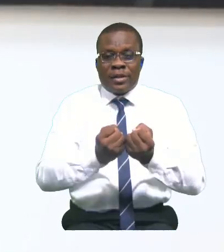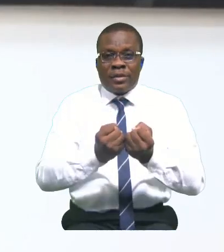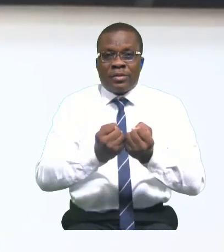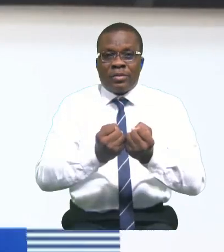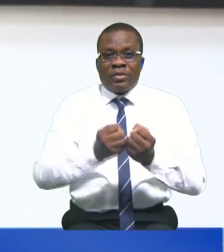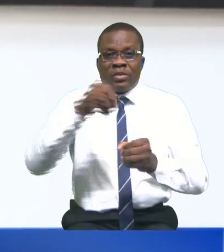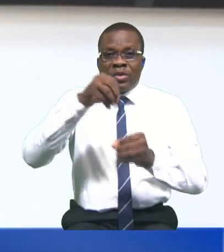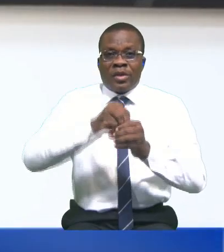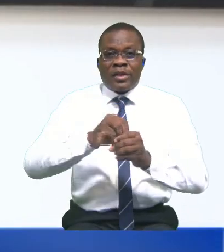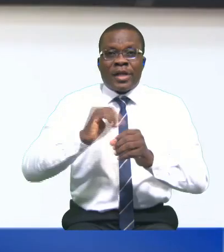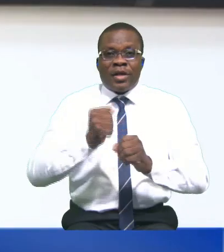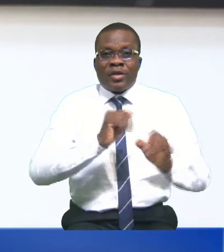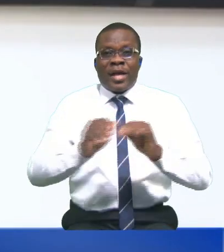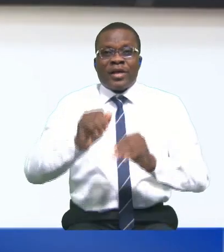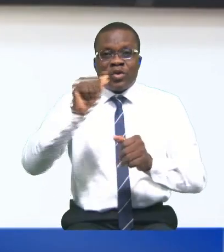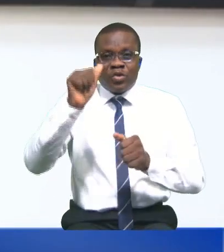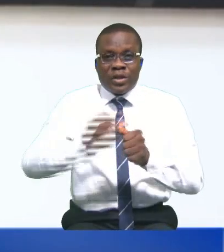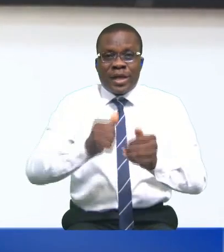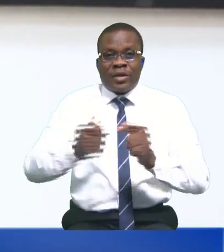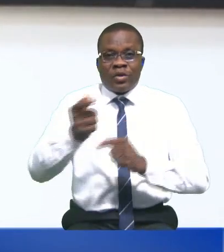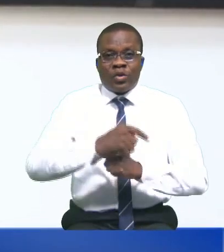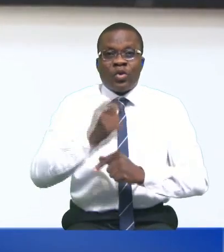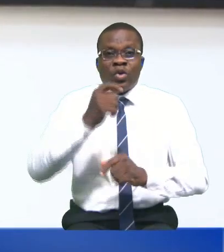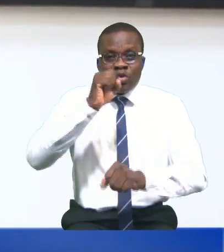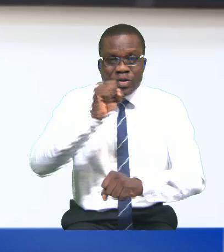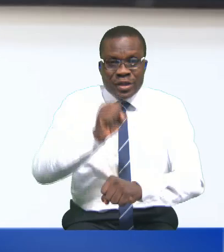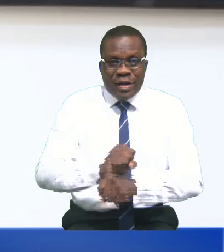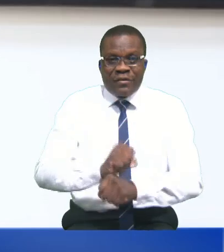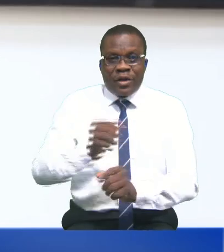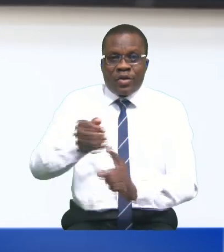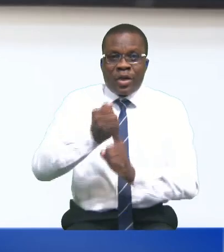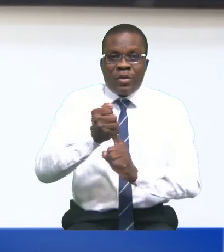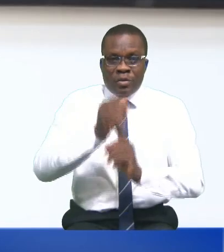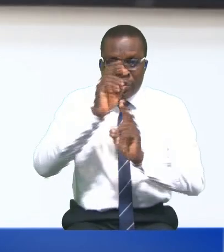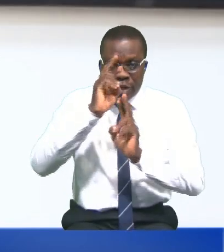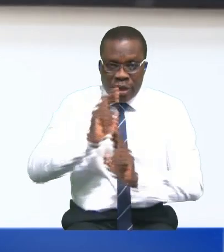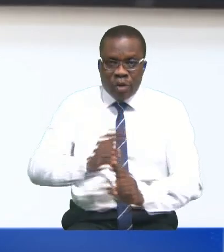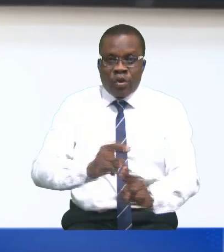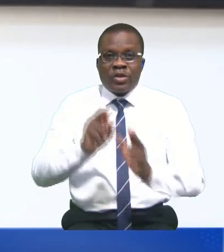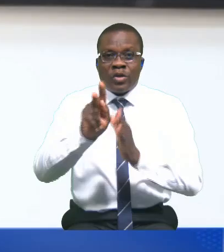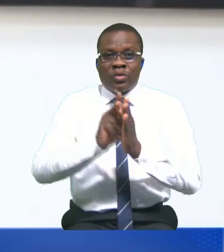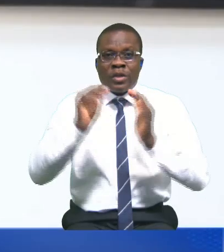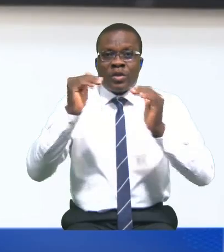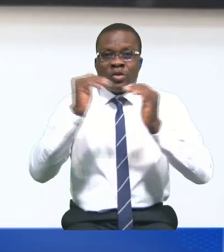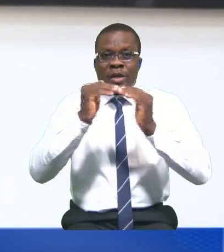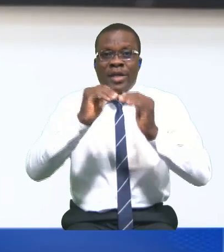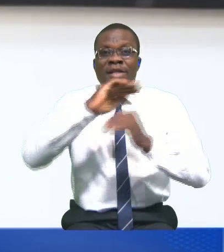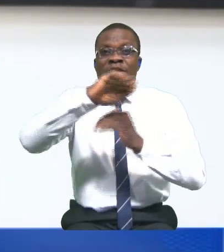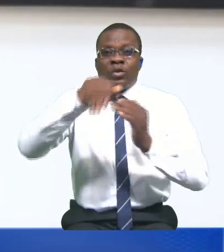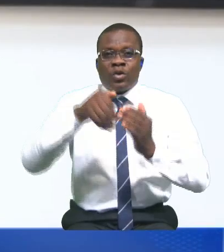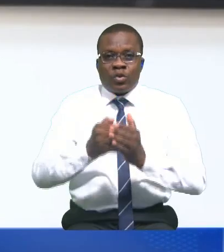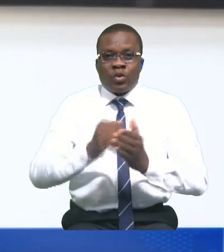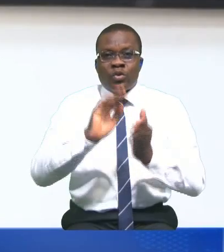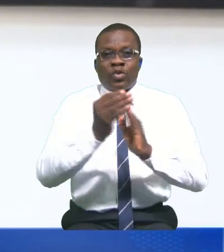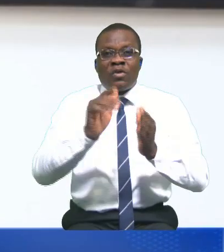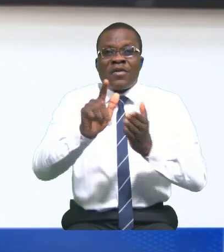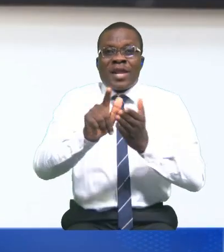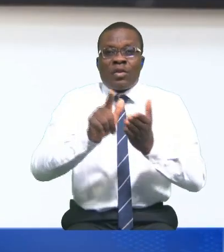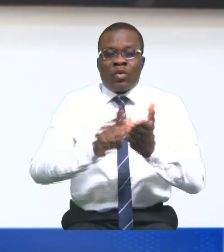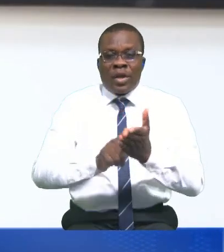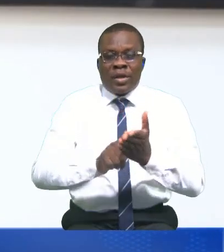notre action au quotidien nous travaillerons à maintenir le le respect strict du principe de l'égalité de tous devant la